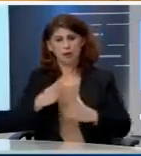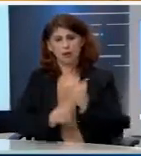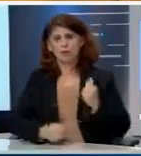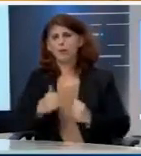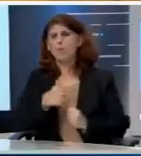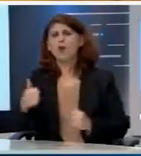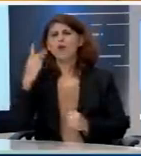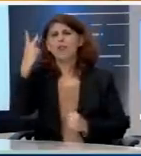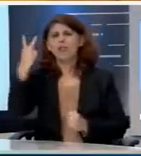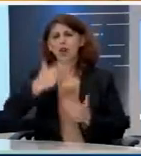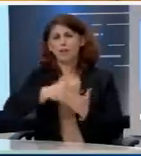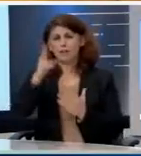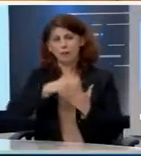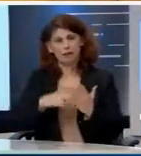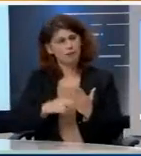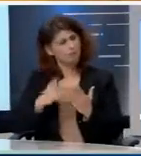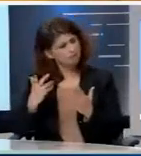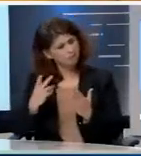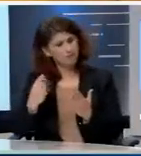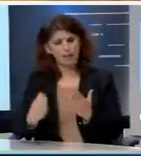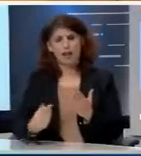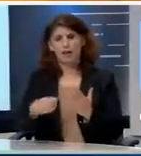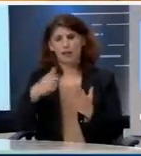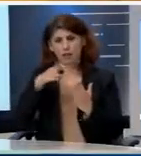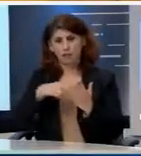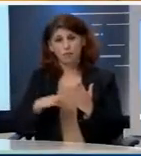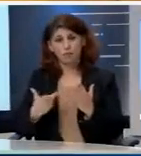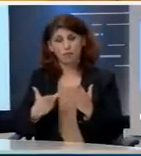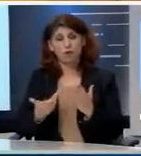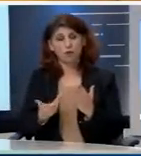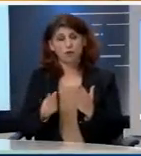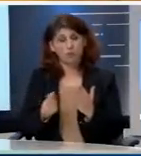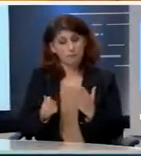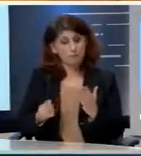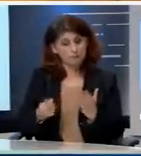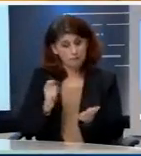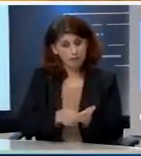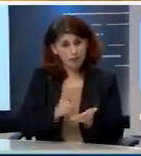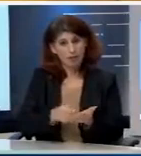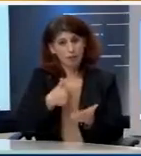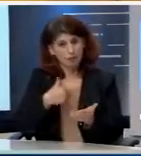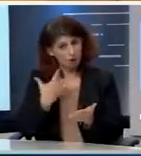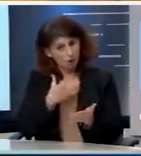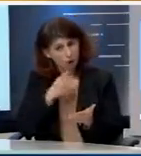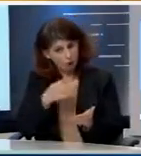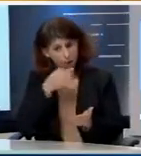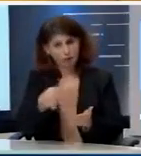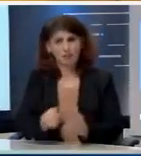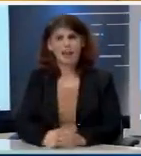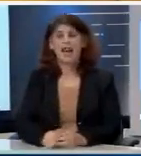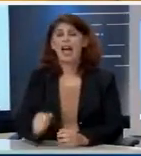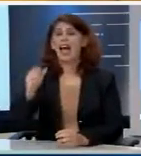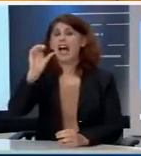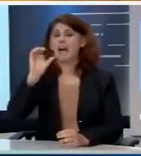δύο δημοσιεύματα που αξίζει να ερευνήσετε πώς πληρώθηκαν. Έχω το λόγο μου, σας τα λέω. Στους